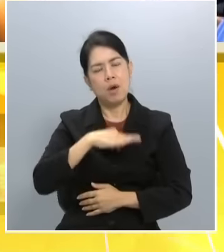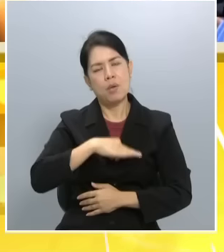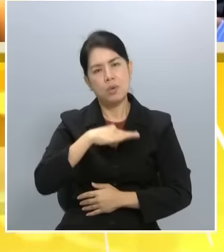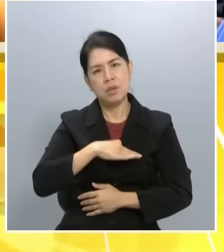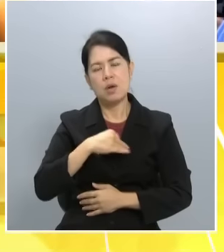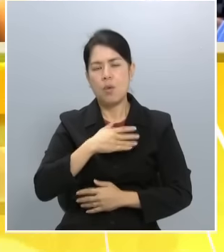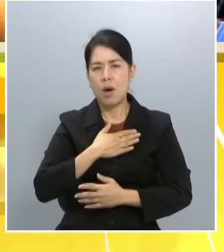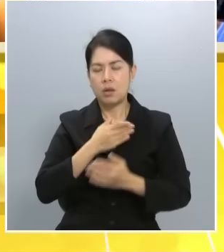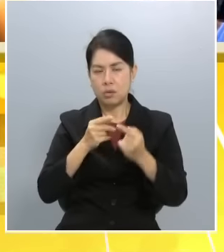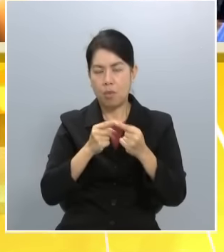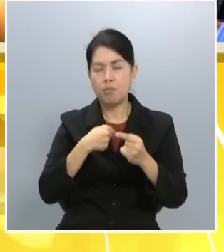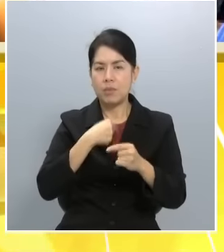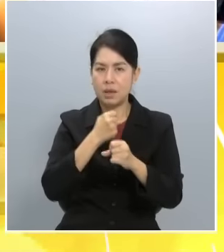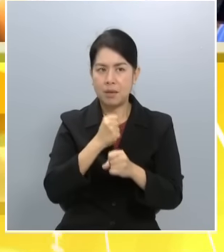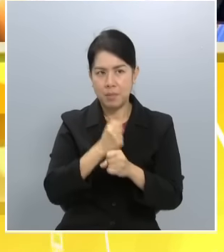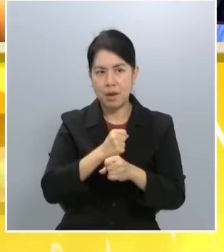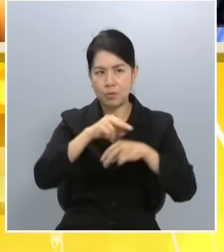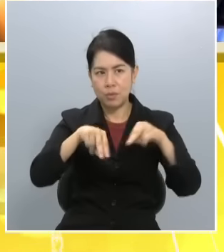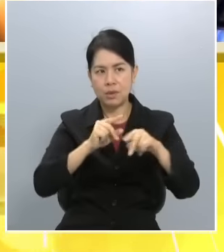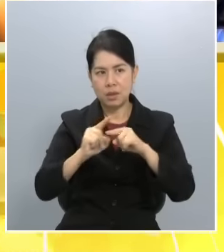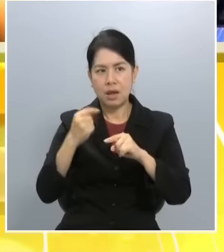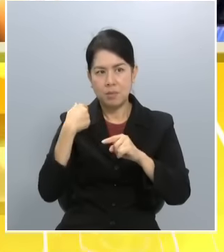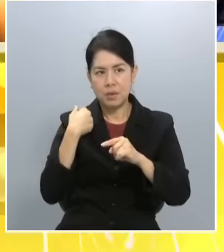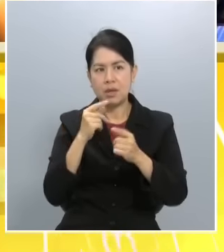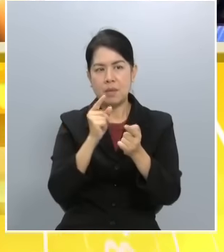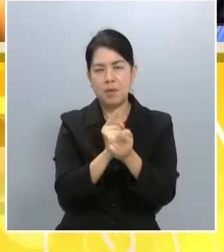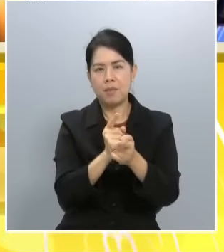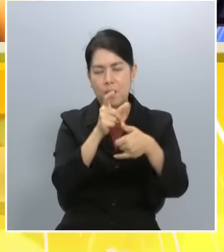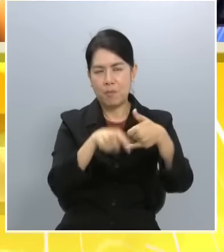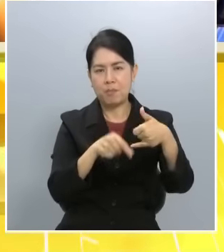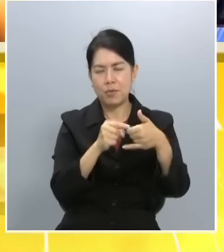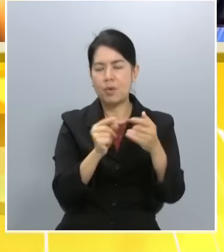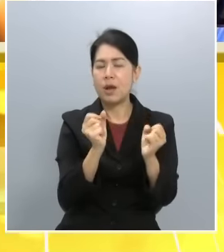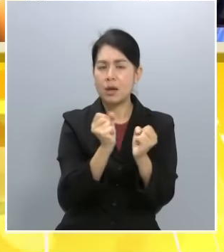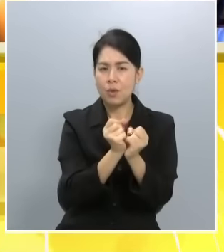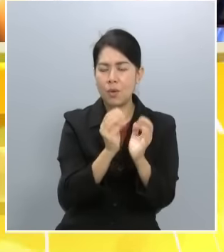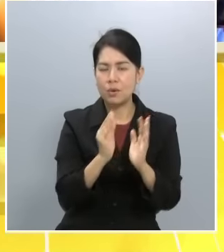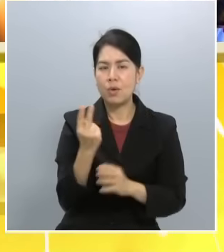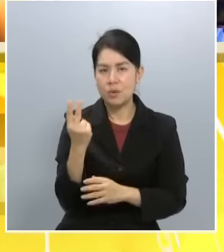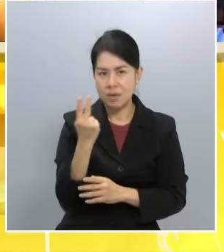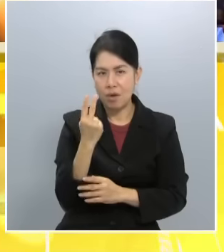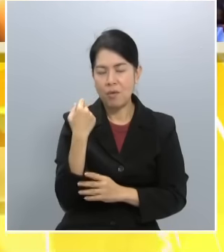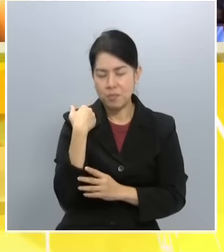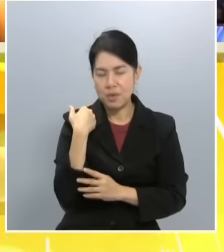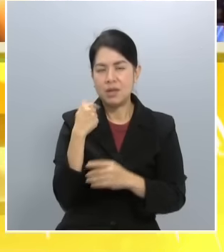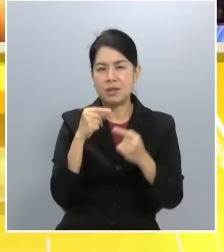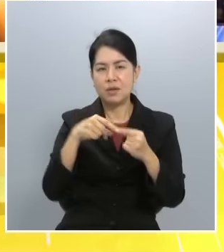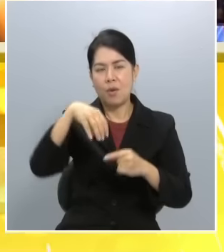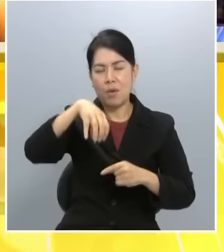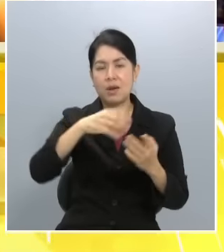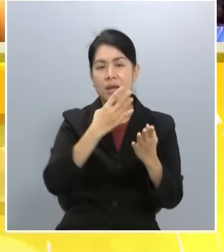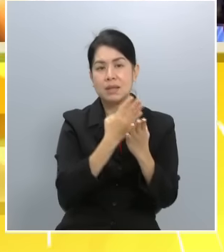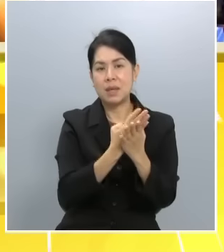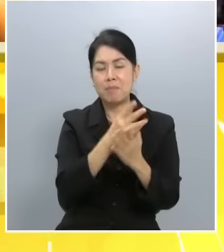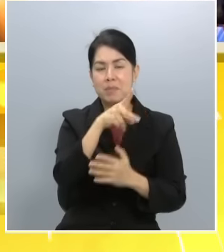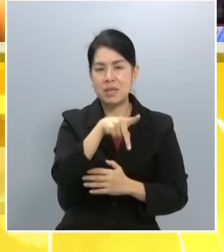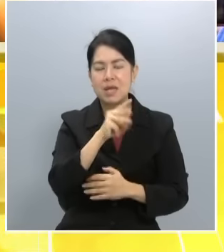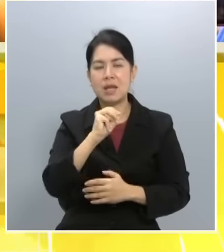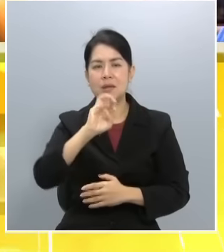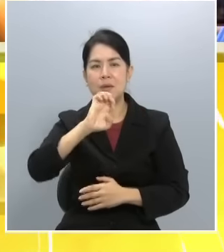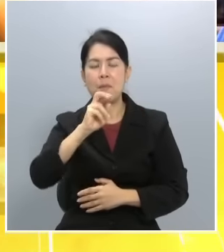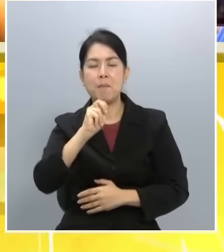ความตั้งใจที่เรามาทำงานเนี่ยเราก็ได้มาเจอนักโทษ2คนมาจากเรือนจำ พิเศษมินบุรีมารักษาตัวอยู่เราก็ได้ขึ้น